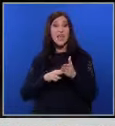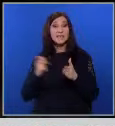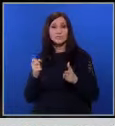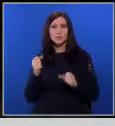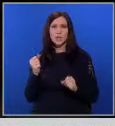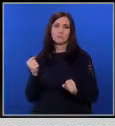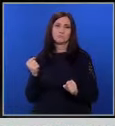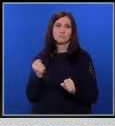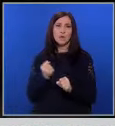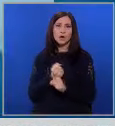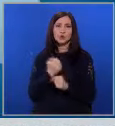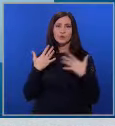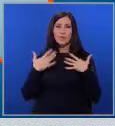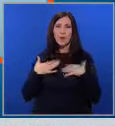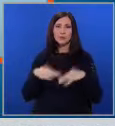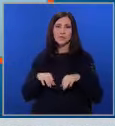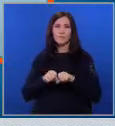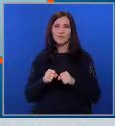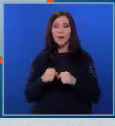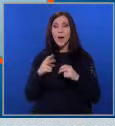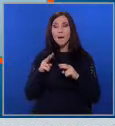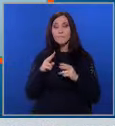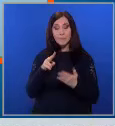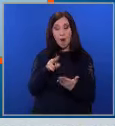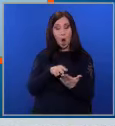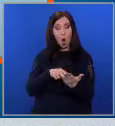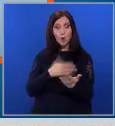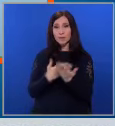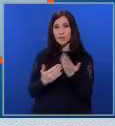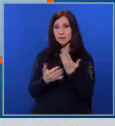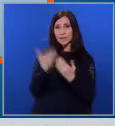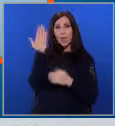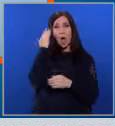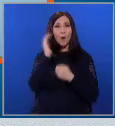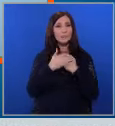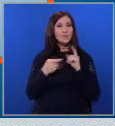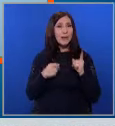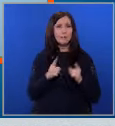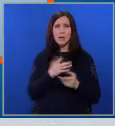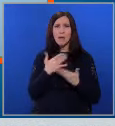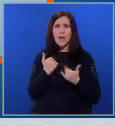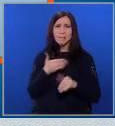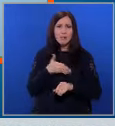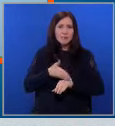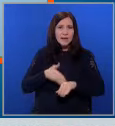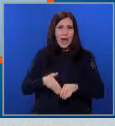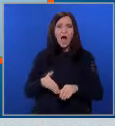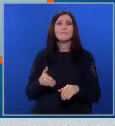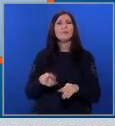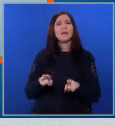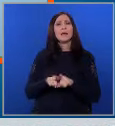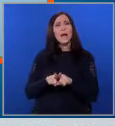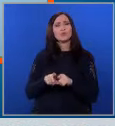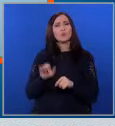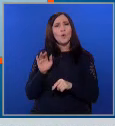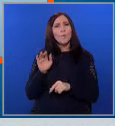умишлено нанасяне на телесна повреда. При оглед на ръцете на обвиняемия не са установени травматични увреждания, каквито биха били налични